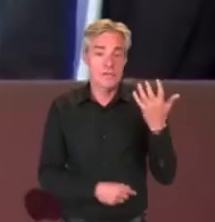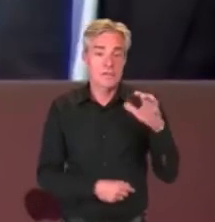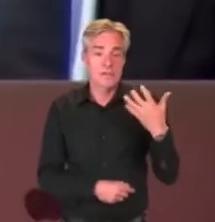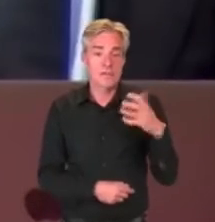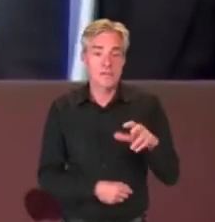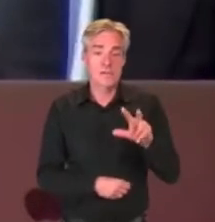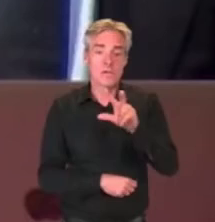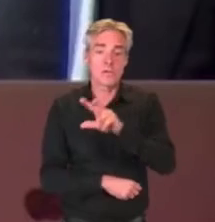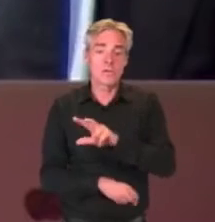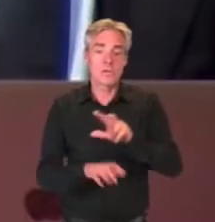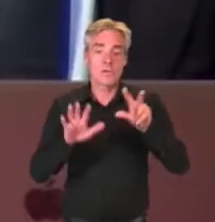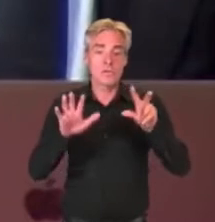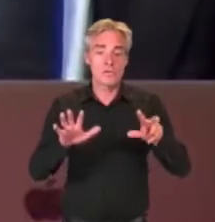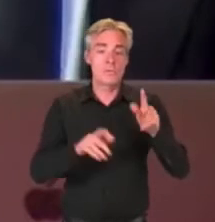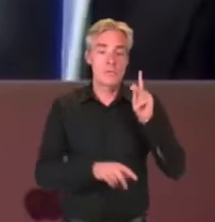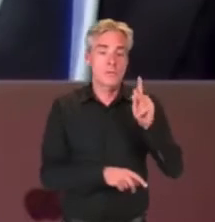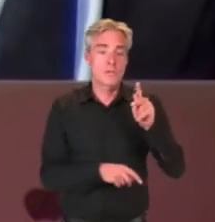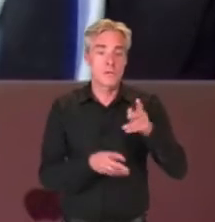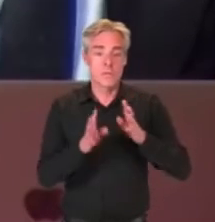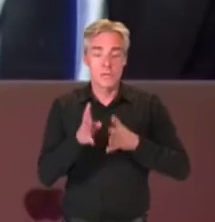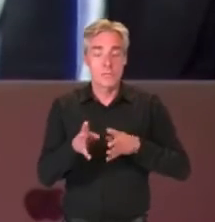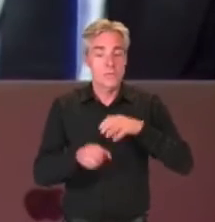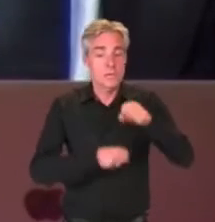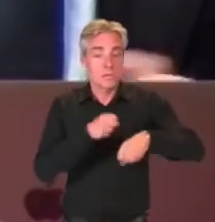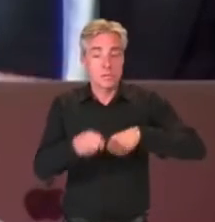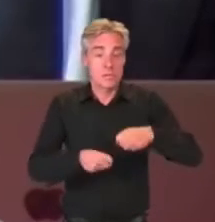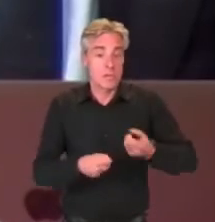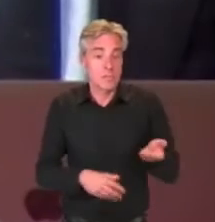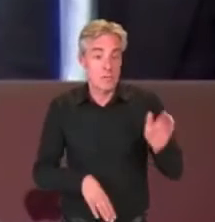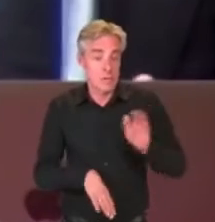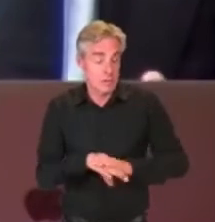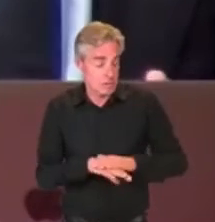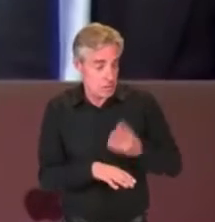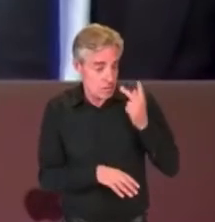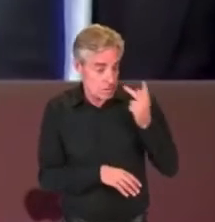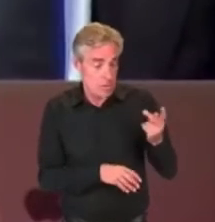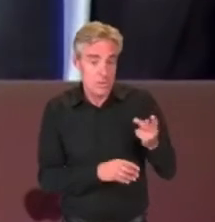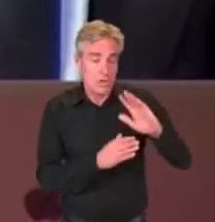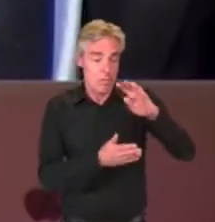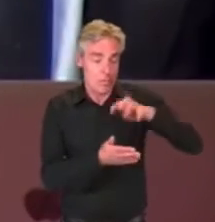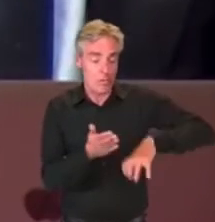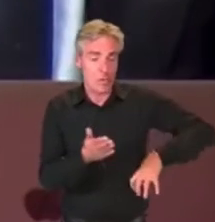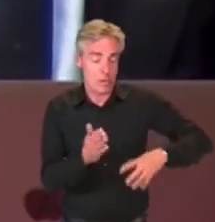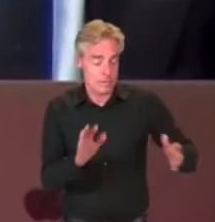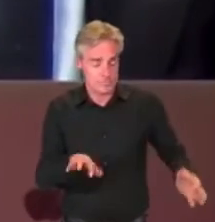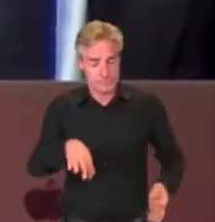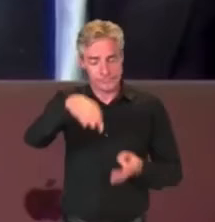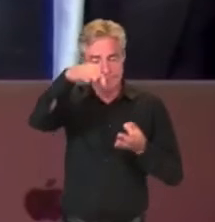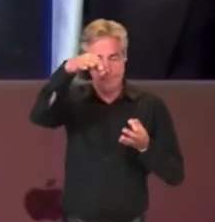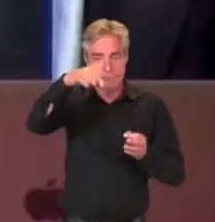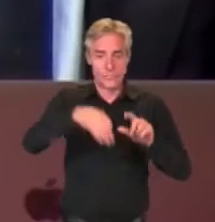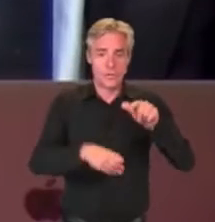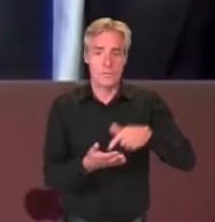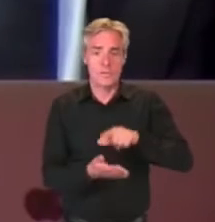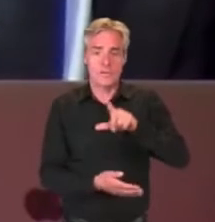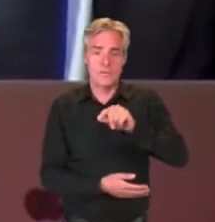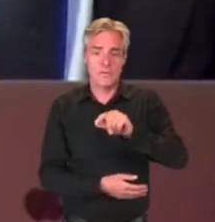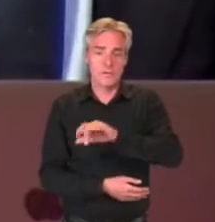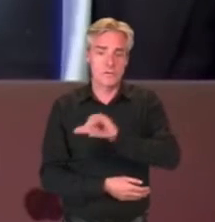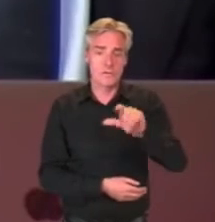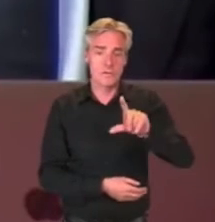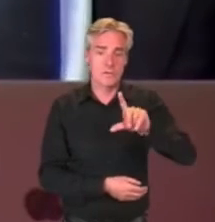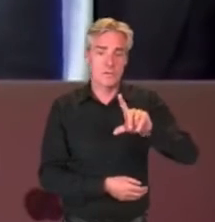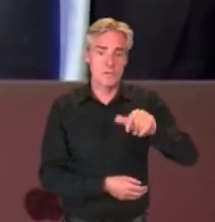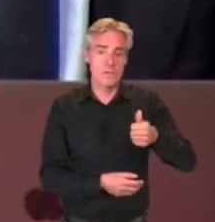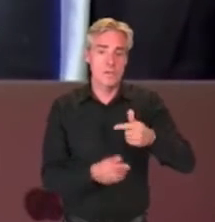538 km de pistes cyclables, rien que ça. Alors qu'en réalité, quand on prend le rapport qui nous a été présenté, entre 2020 et 2021, c'est